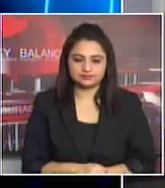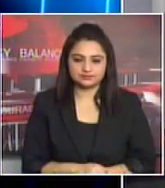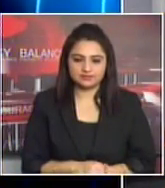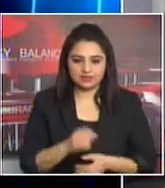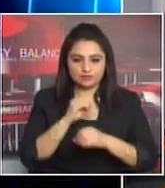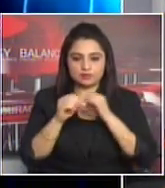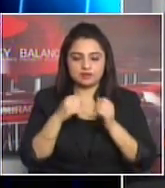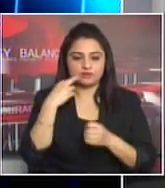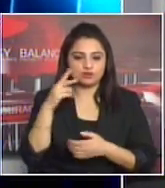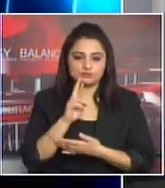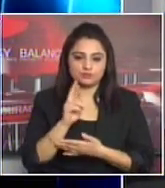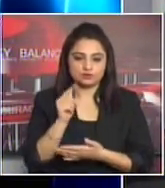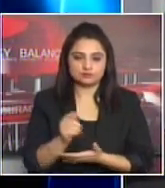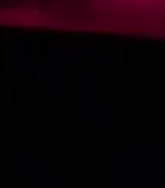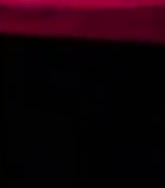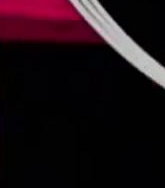अब पालो हट रिपोर्टको।